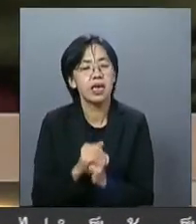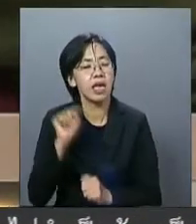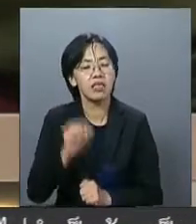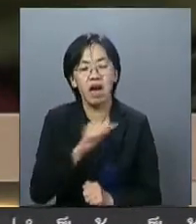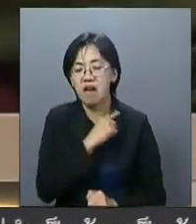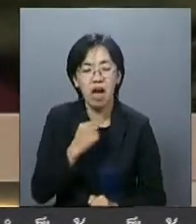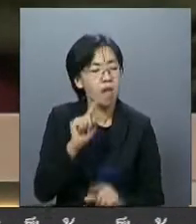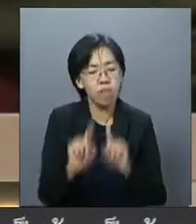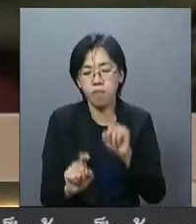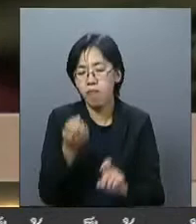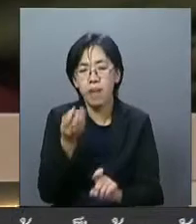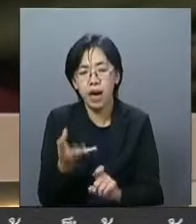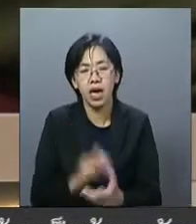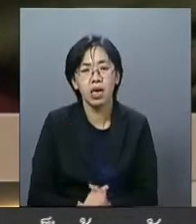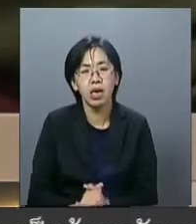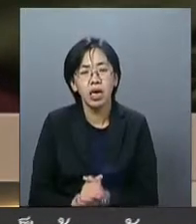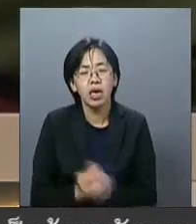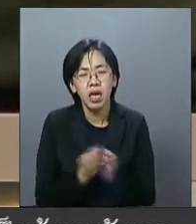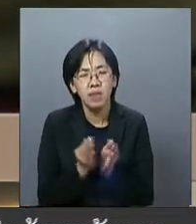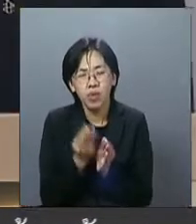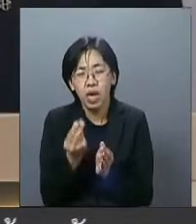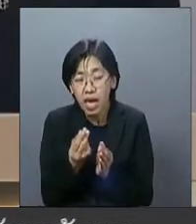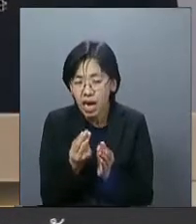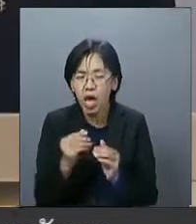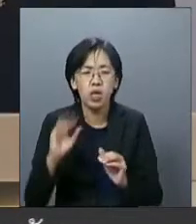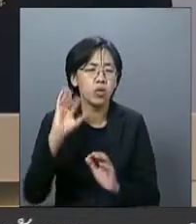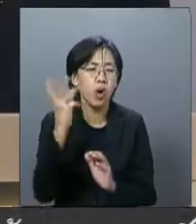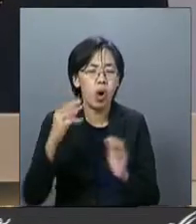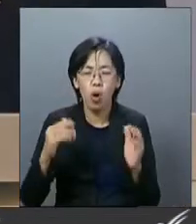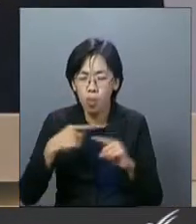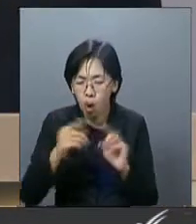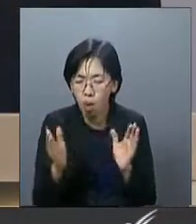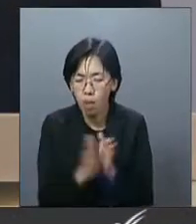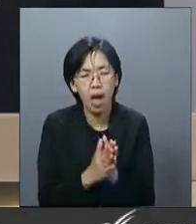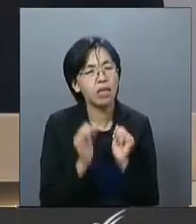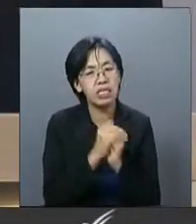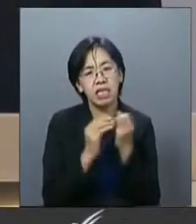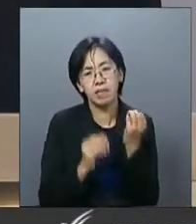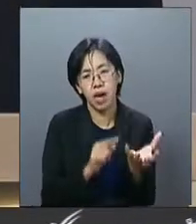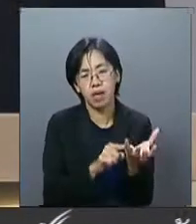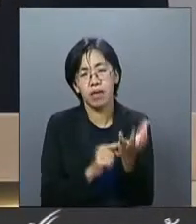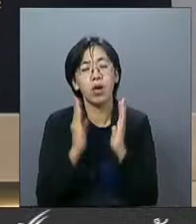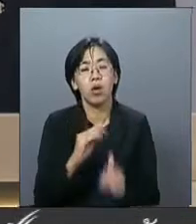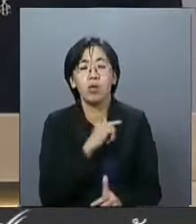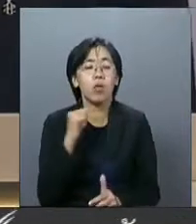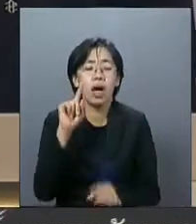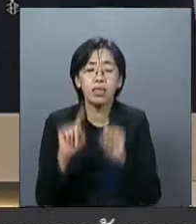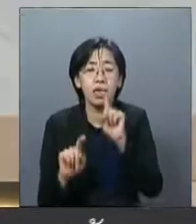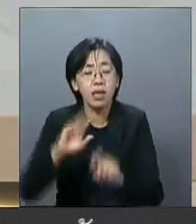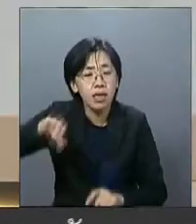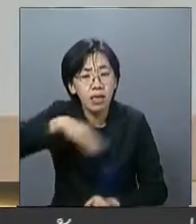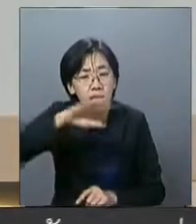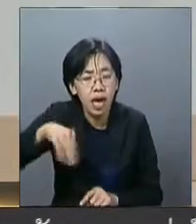ในโลกและมากกว่าตัวเลขการประหารชีวิตทั่วโลกรวมกันหลังมีการคาดการณ์ว่ามีผู้ถูกประหารชีวิตในจีนหลายพัน